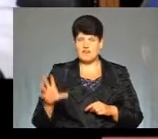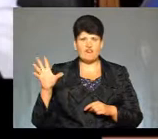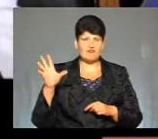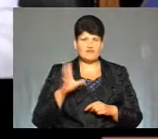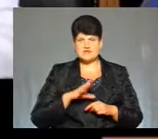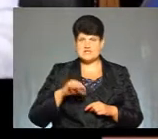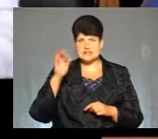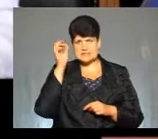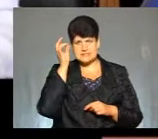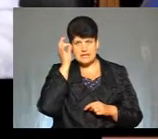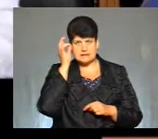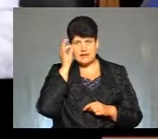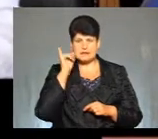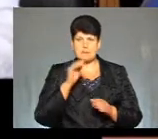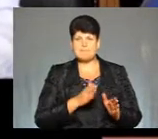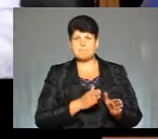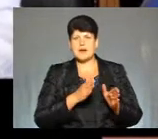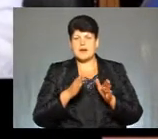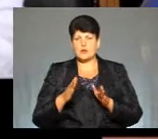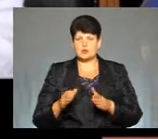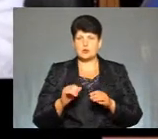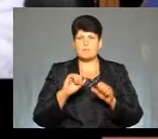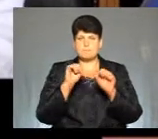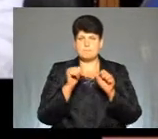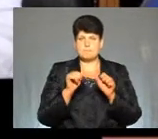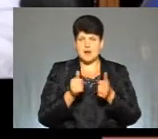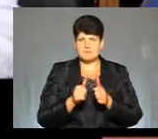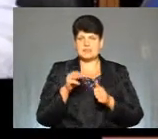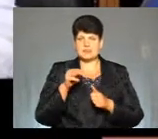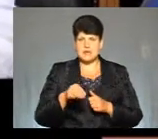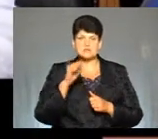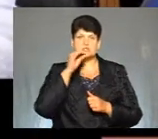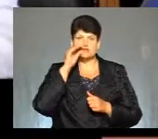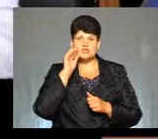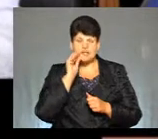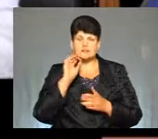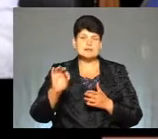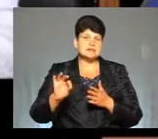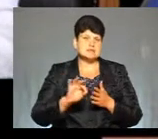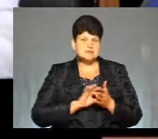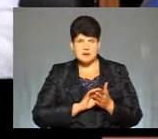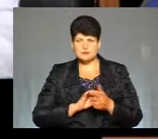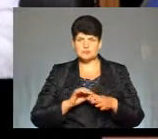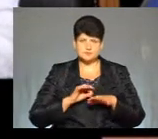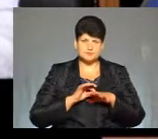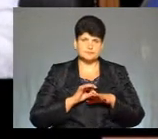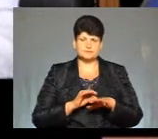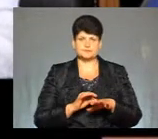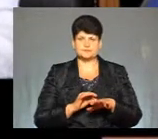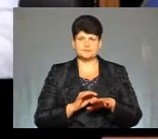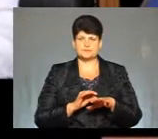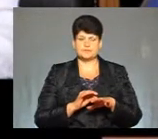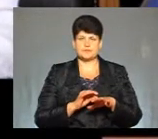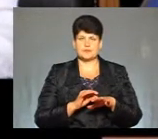і переходимо до пам'ятника Тараса Григоровича Шевченка, де одразу відбувається, після